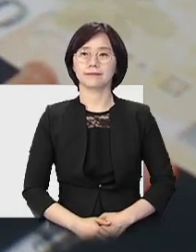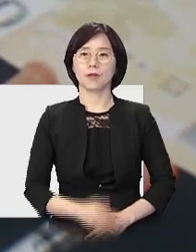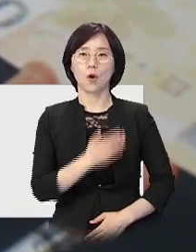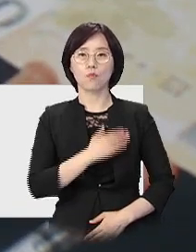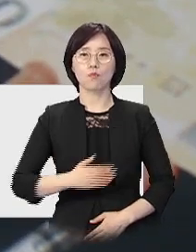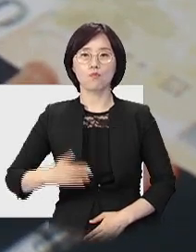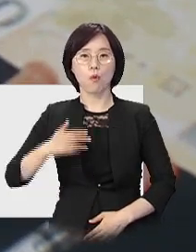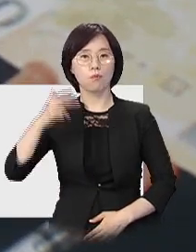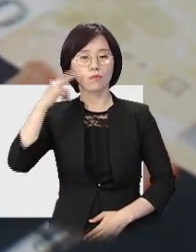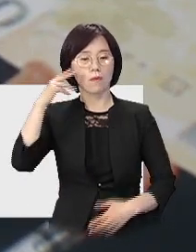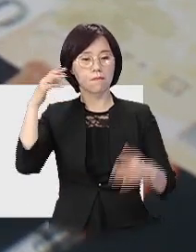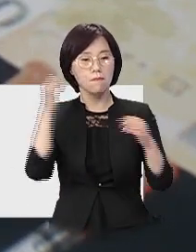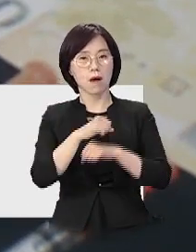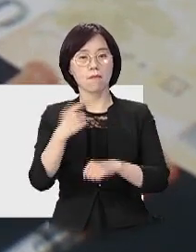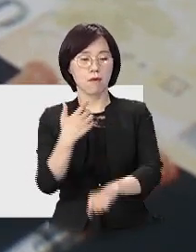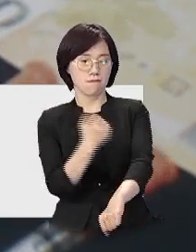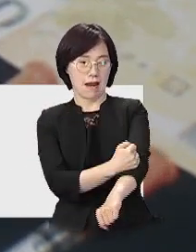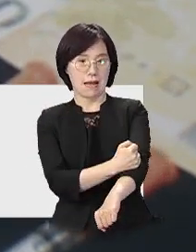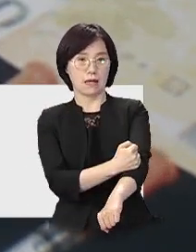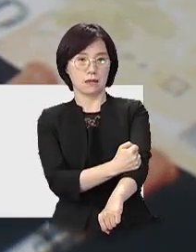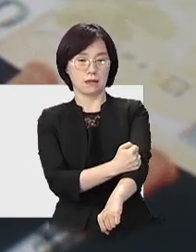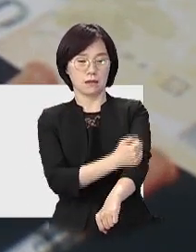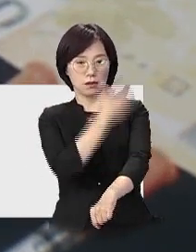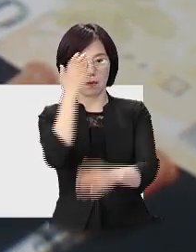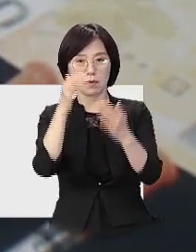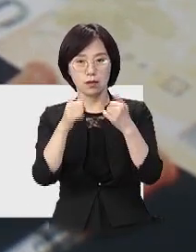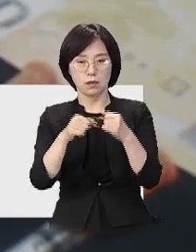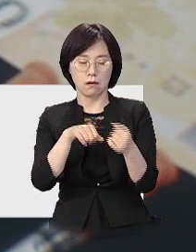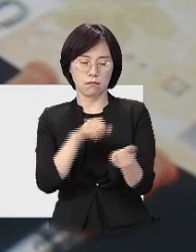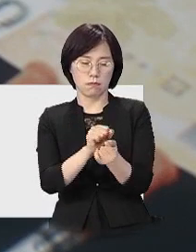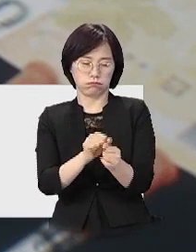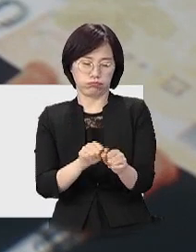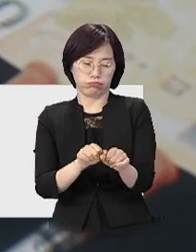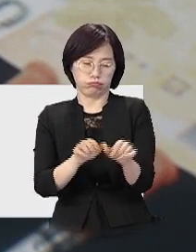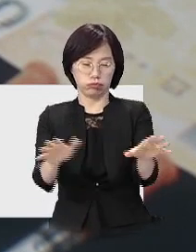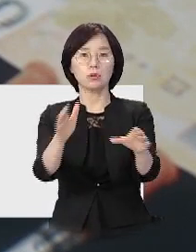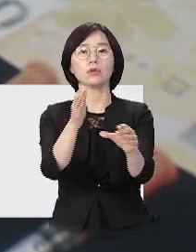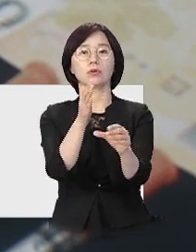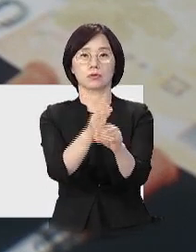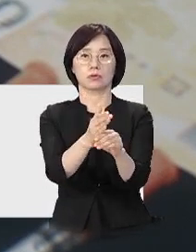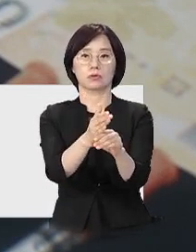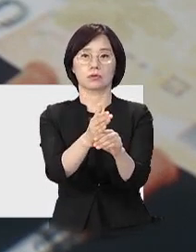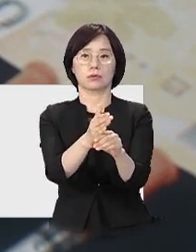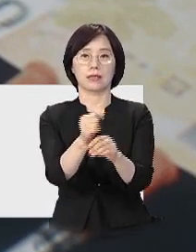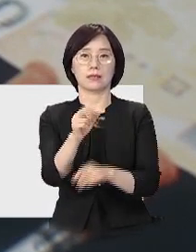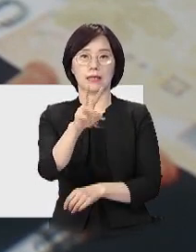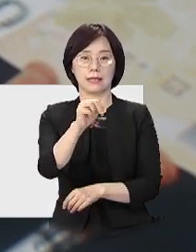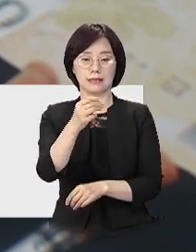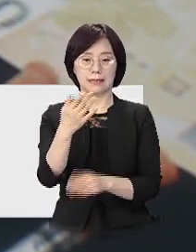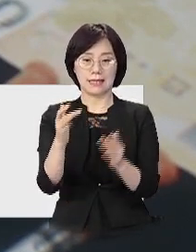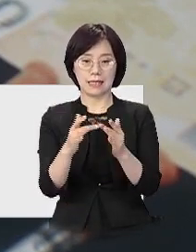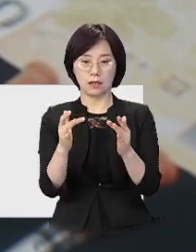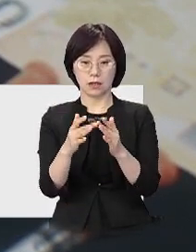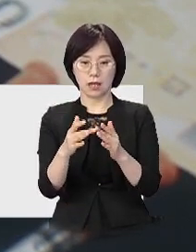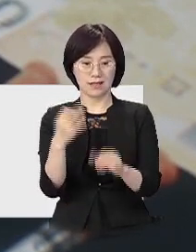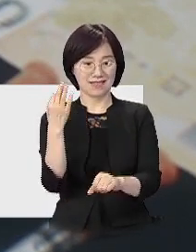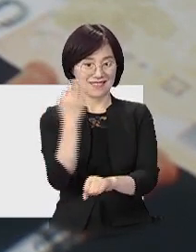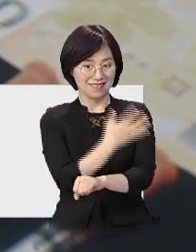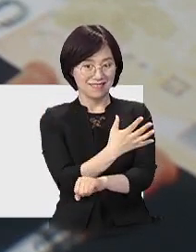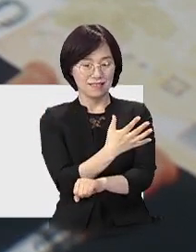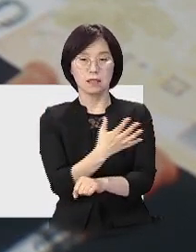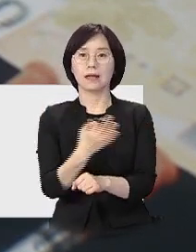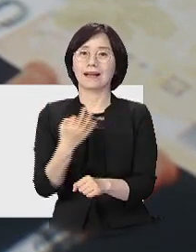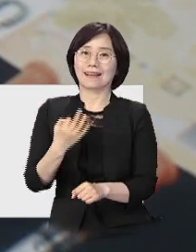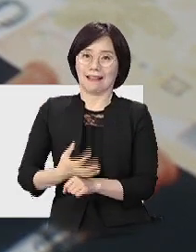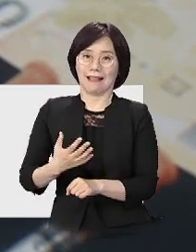몸과 정신을 망가뜨리는 마약류 약물이 젊은이들 사이에서 급속도로 확산하고 있습니다. SNS나 인터넷을 통해 손쉽게 약물을